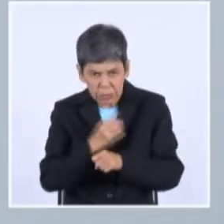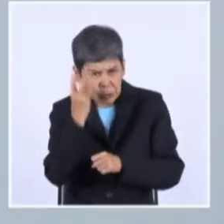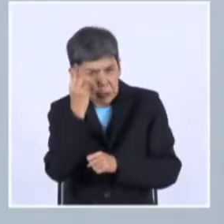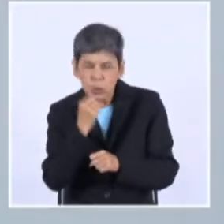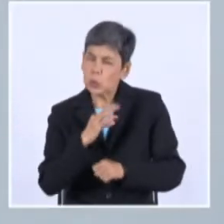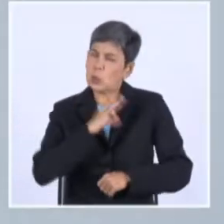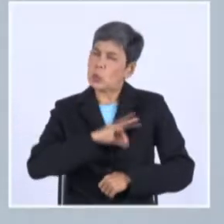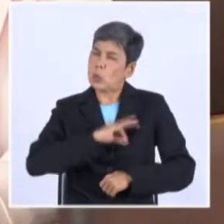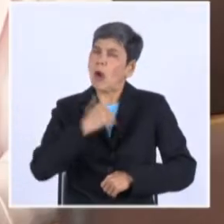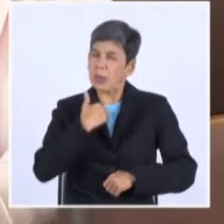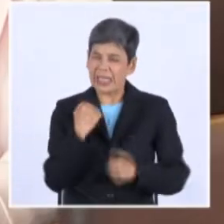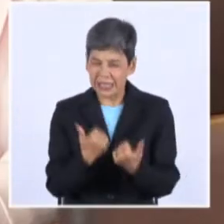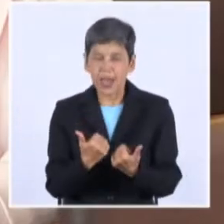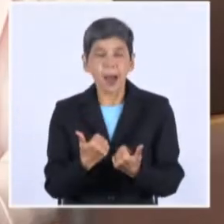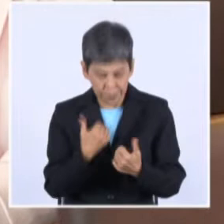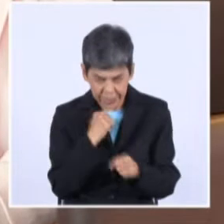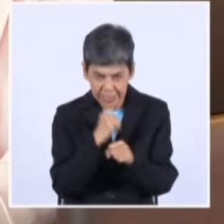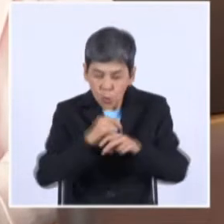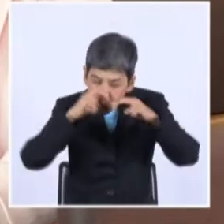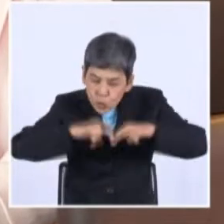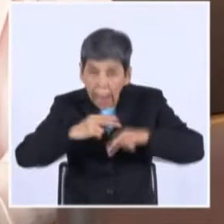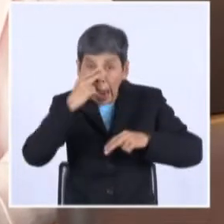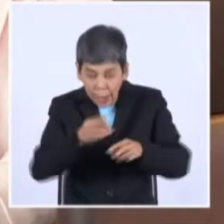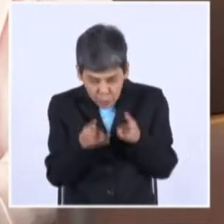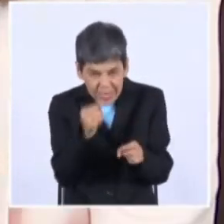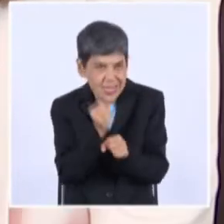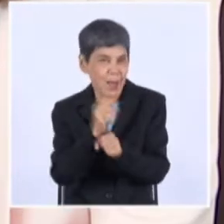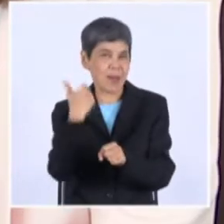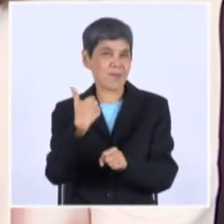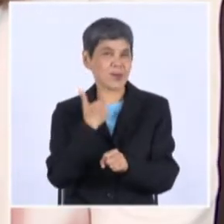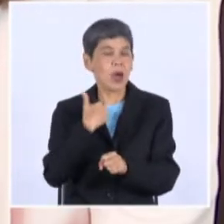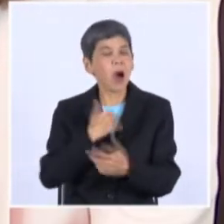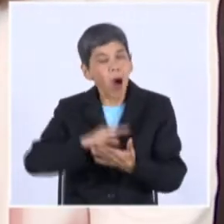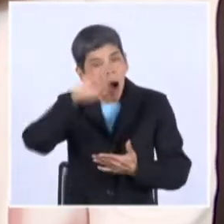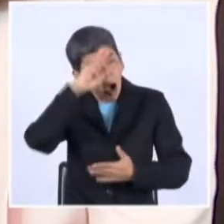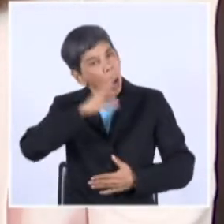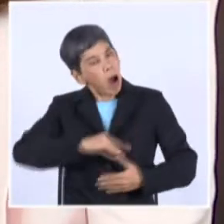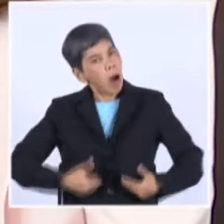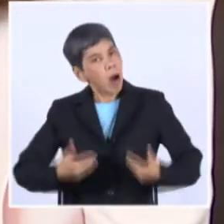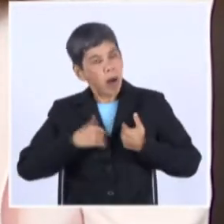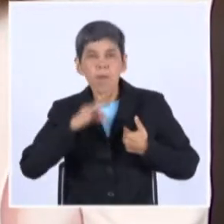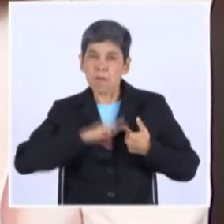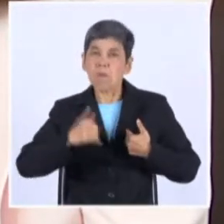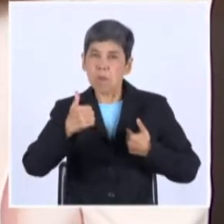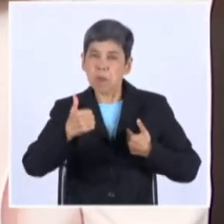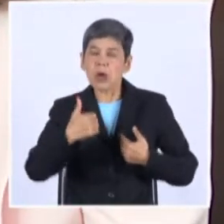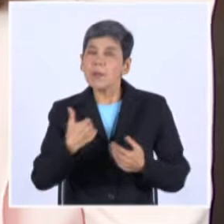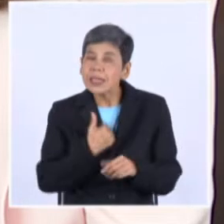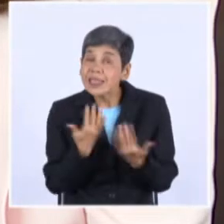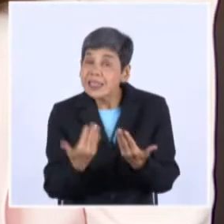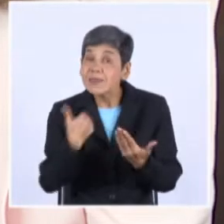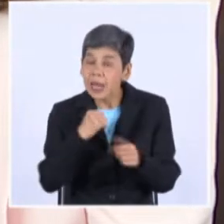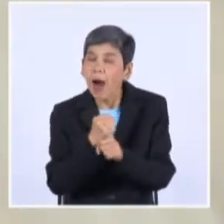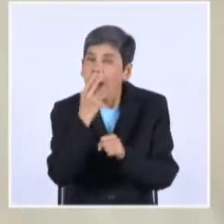กเท่าที่ควรกระทั่งล่าสุดมีการวิจัยพบเทคนิคใหม่ทำให้คนไข้มีคุณภาพชีวิตที่ดียิ่งขึ้นและที่สำคั